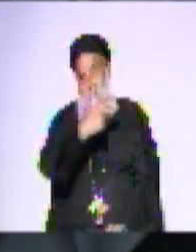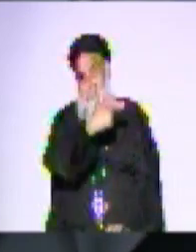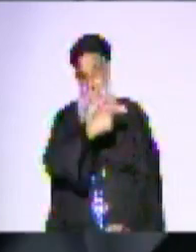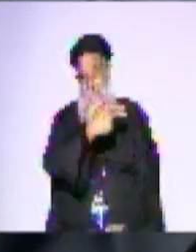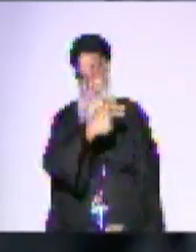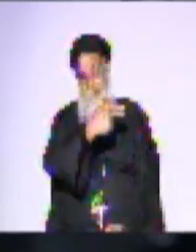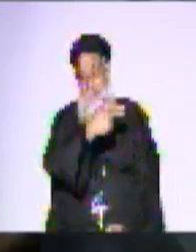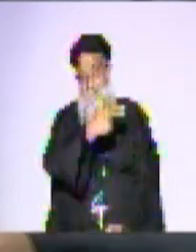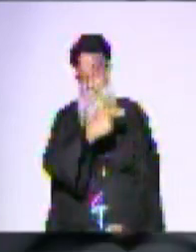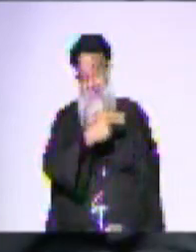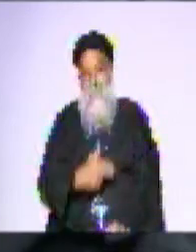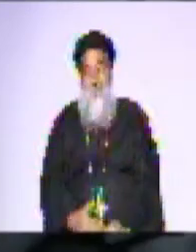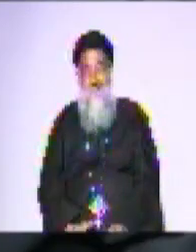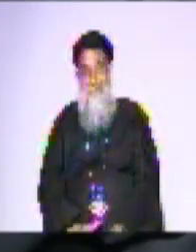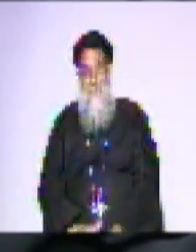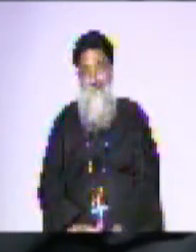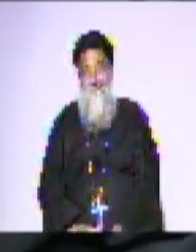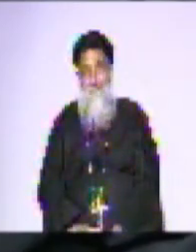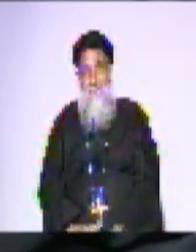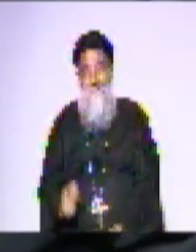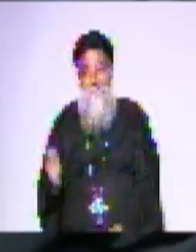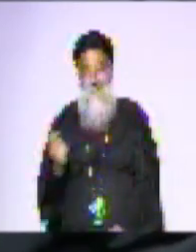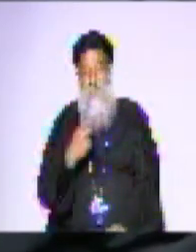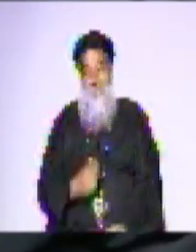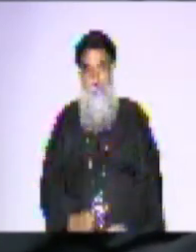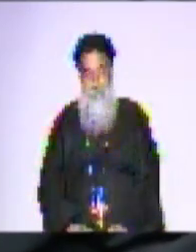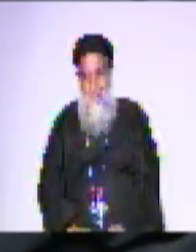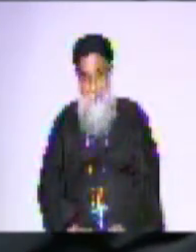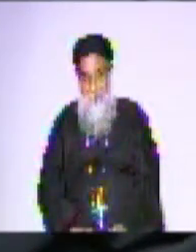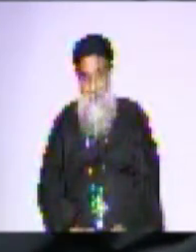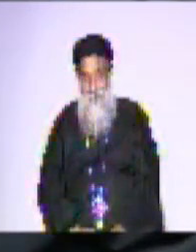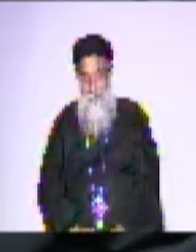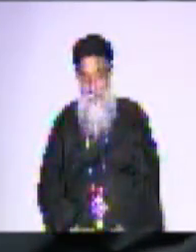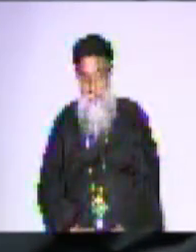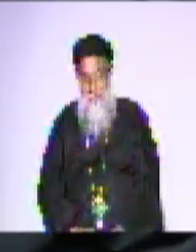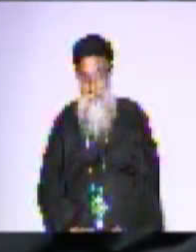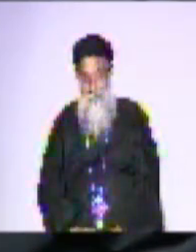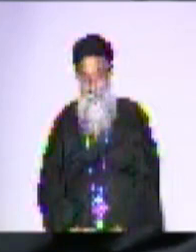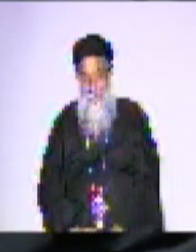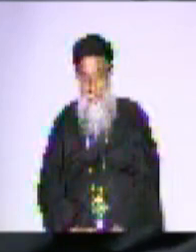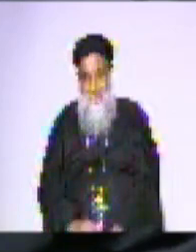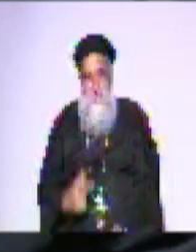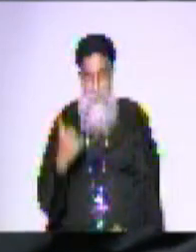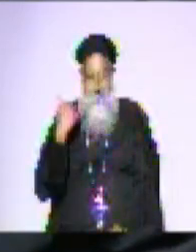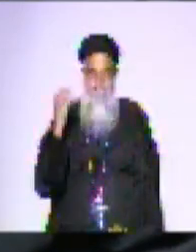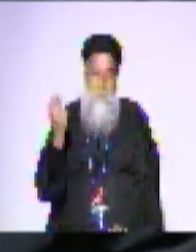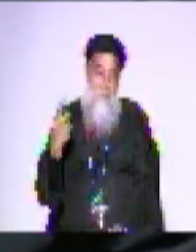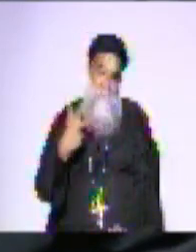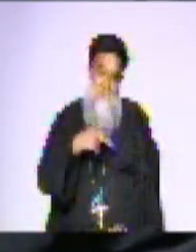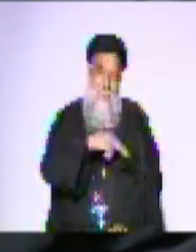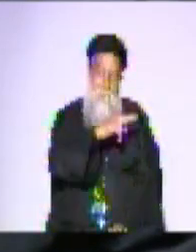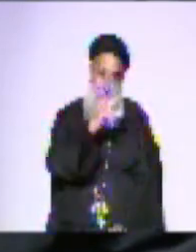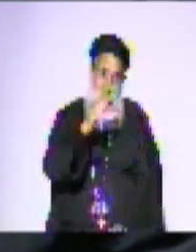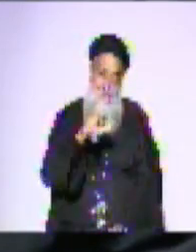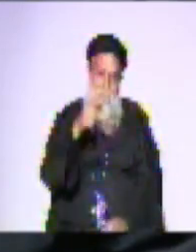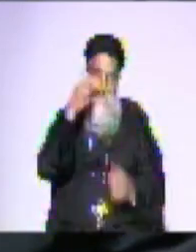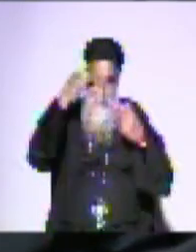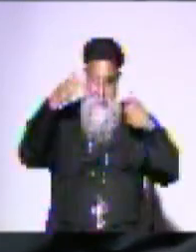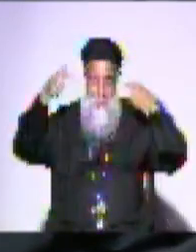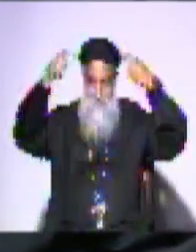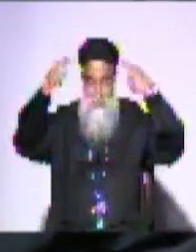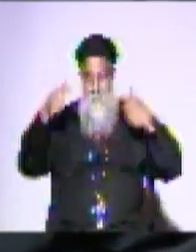يافتك نخرج فاصل. يا بسرعة كده مش ممكن. يا سيدنا تفضل. شكرا سيدنا. فاصل قصير ونعود مرة أخرى مع نيافة الحبر